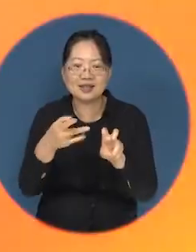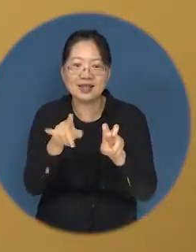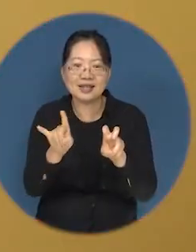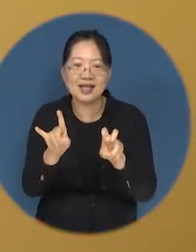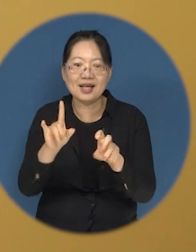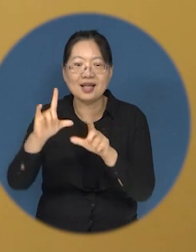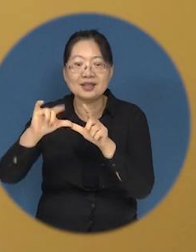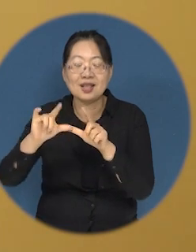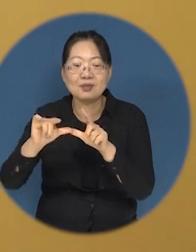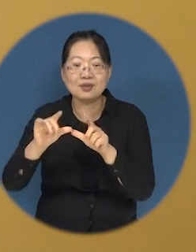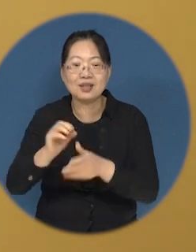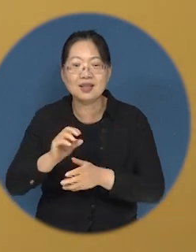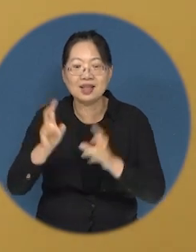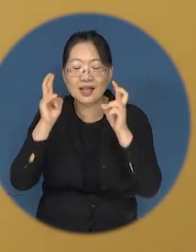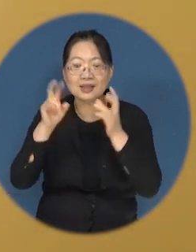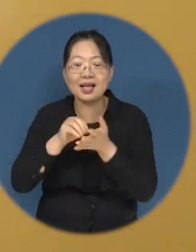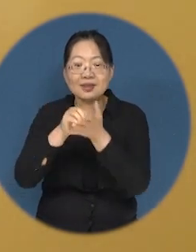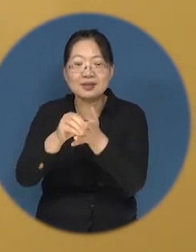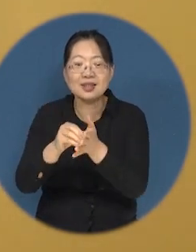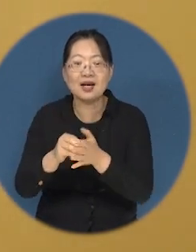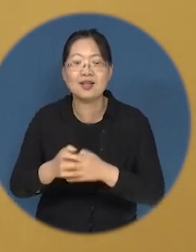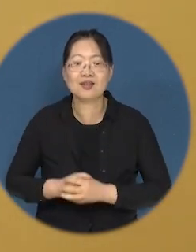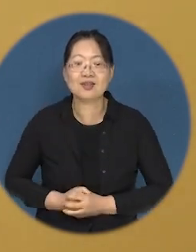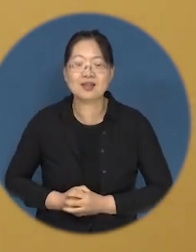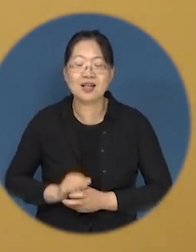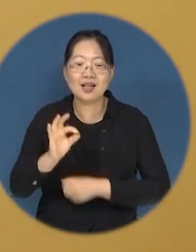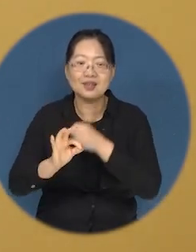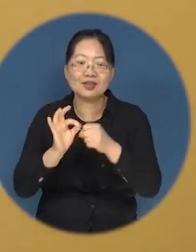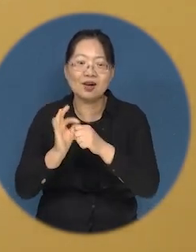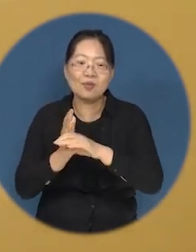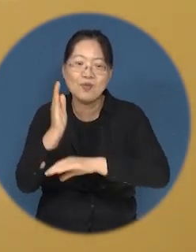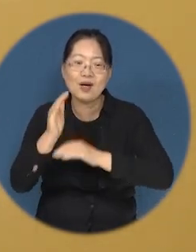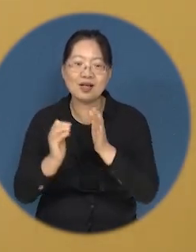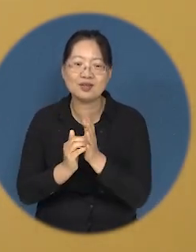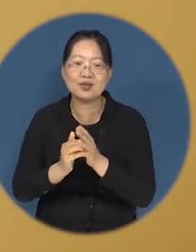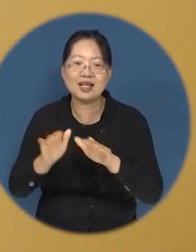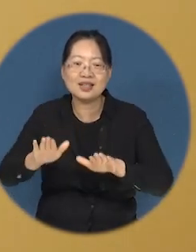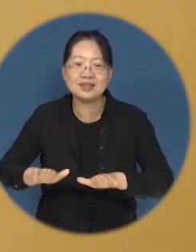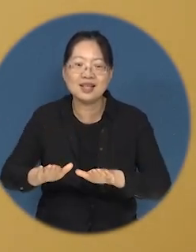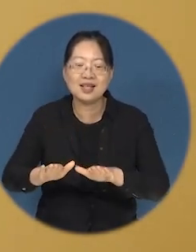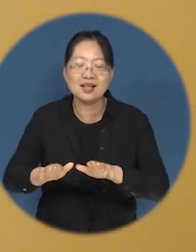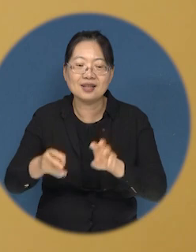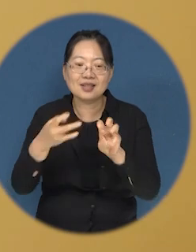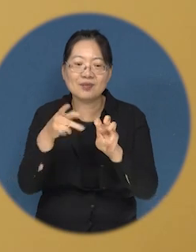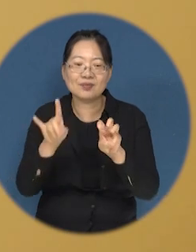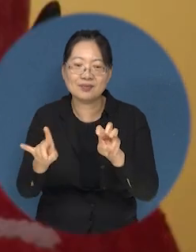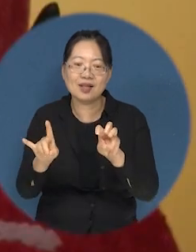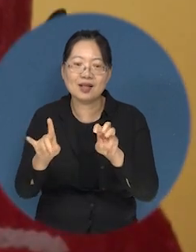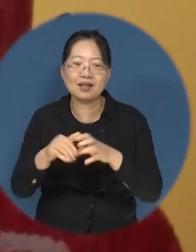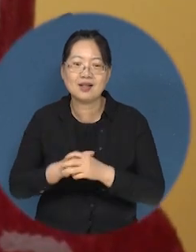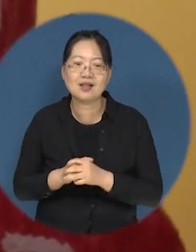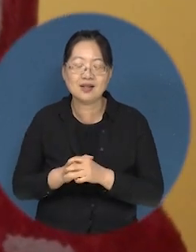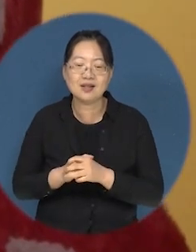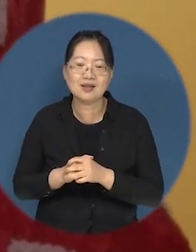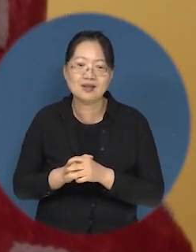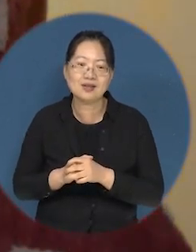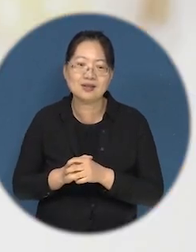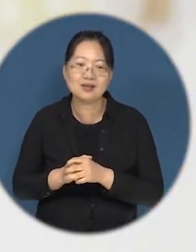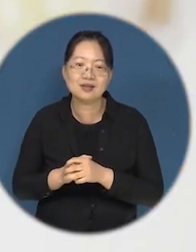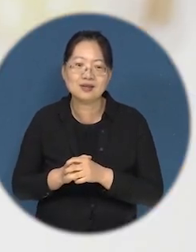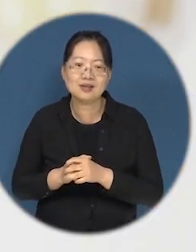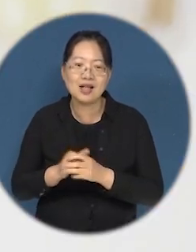때 대부분 이제 입사를 하신 분이 그 10년 넘으신 분들이고 이제는 30대가 돼 있는 분들도 있고 그래서